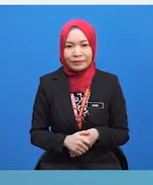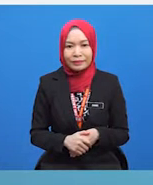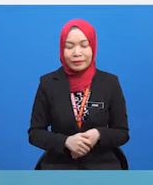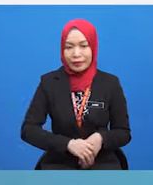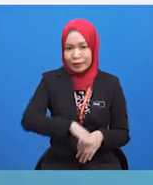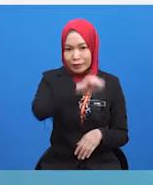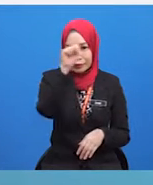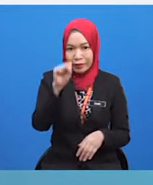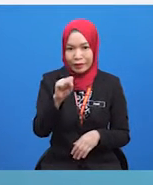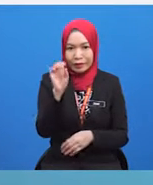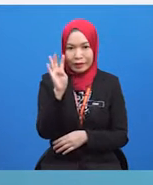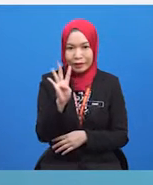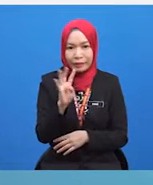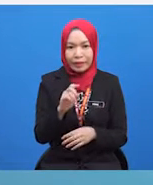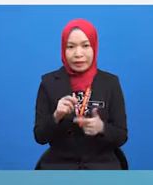Soalan keempat,